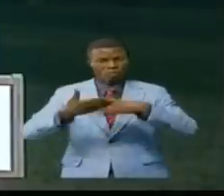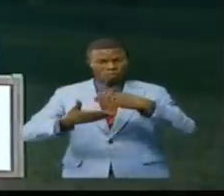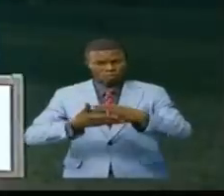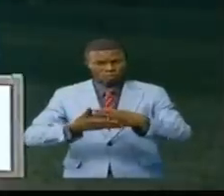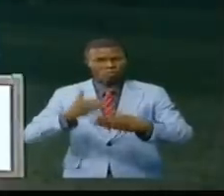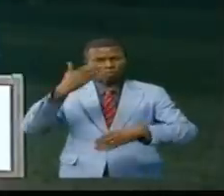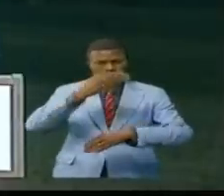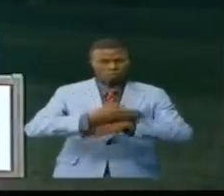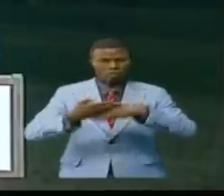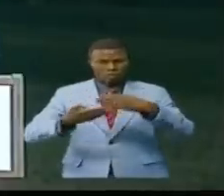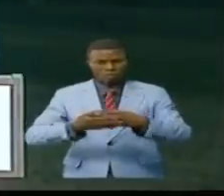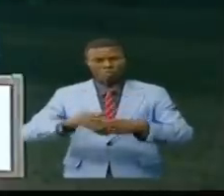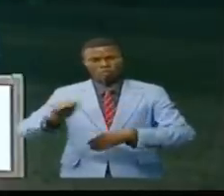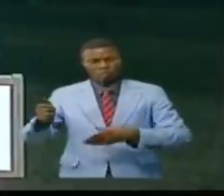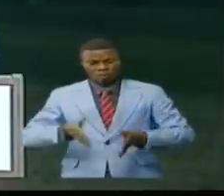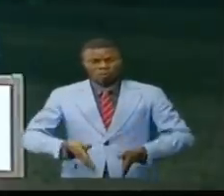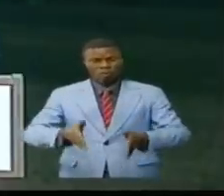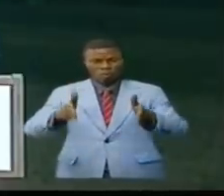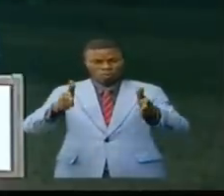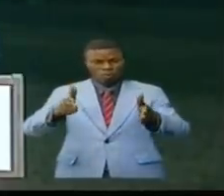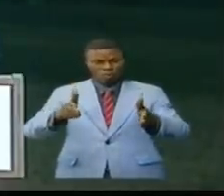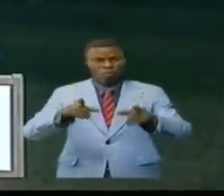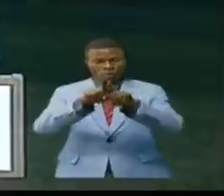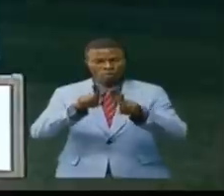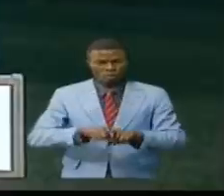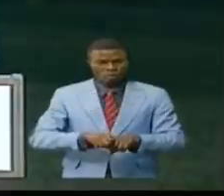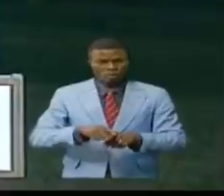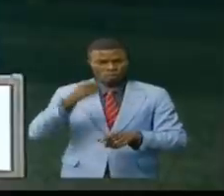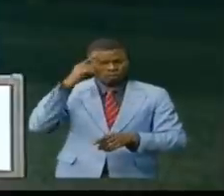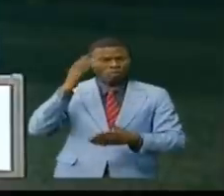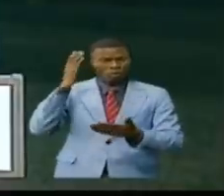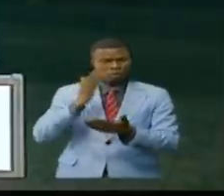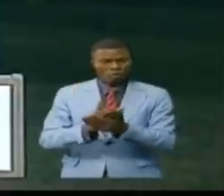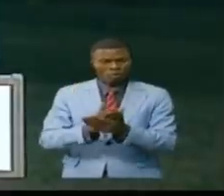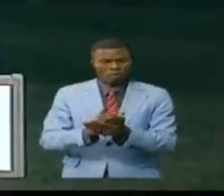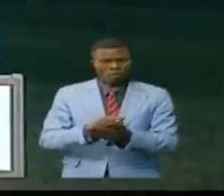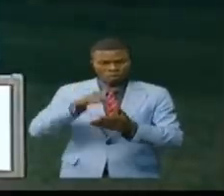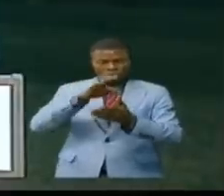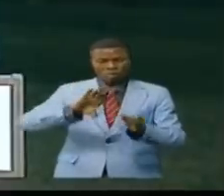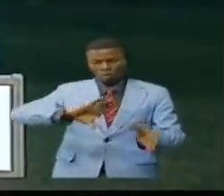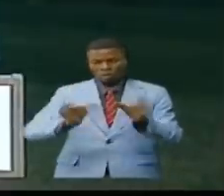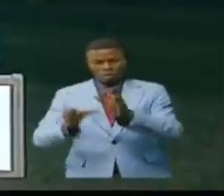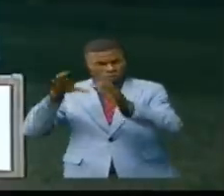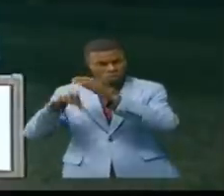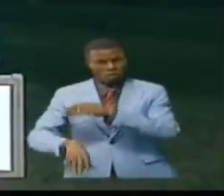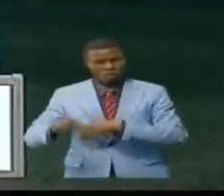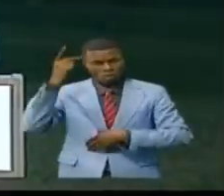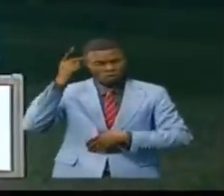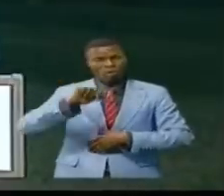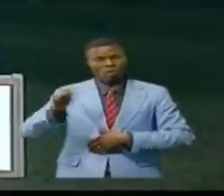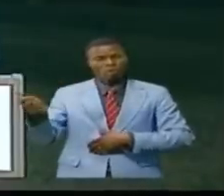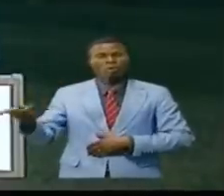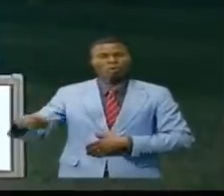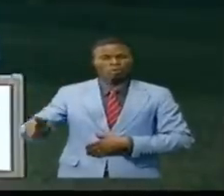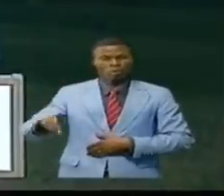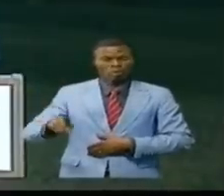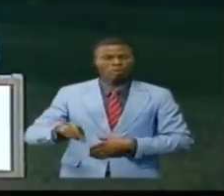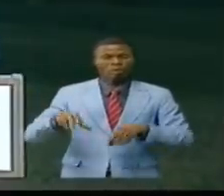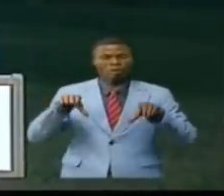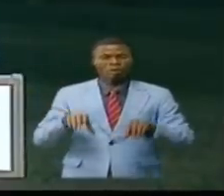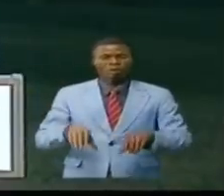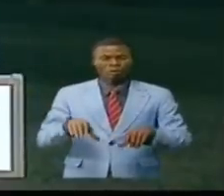et la construction de certains axes routiers ainsi que la lutte anti-érosive à Kinshasa et dans certaines provinces du